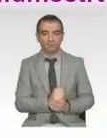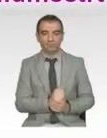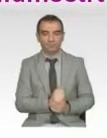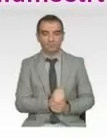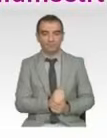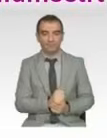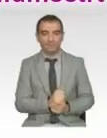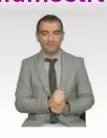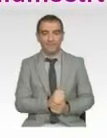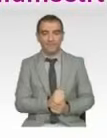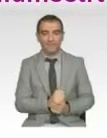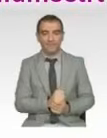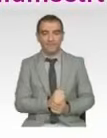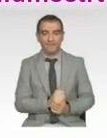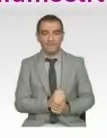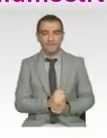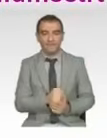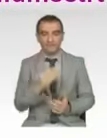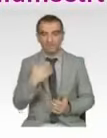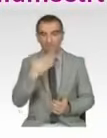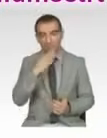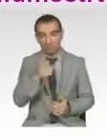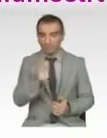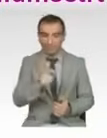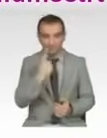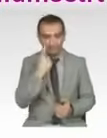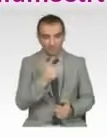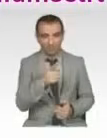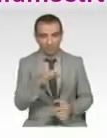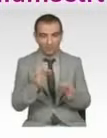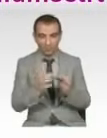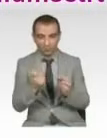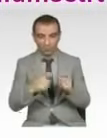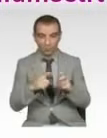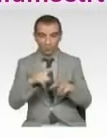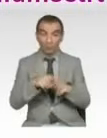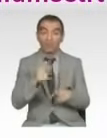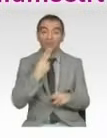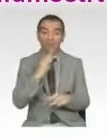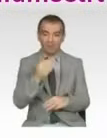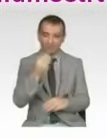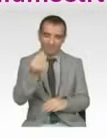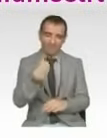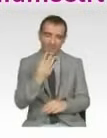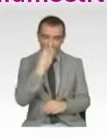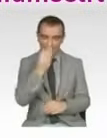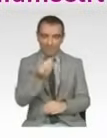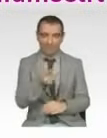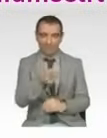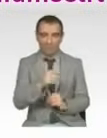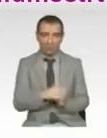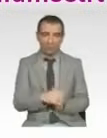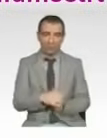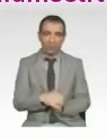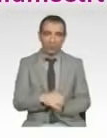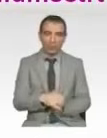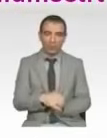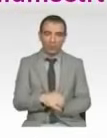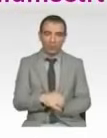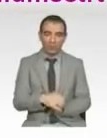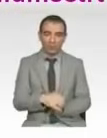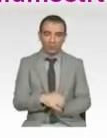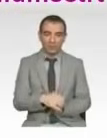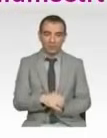Hmm. Hatta ben yokum bu, yanında, hadi yap bakalım nasıl yapacağız. Buse Hanım'a getirdim bunu. Aa, teşekkür ederim. Dilek Hanımcığım,